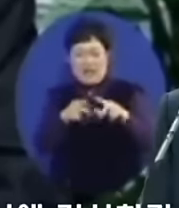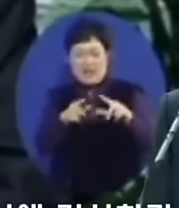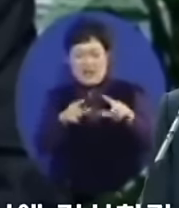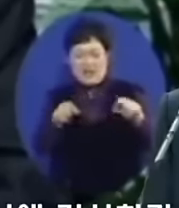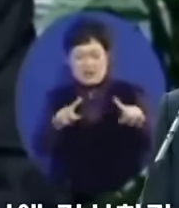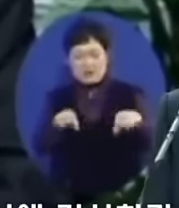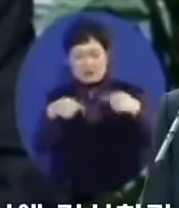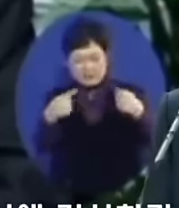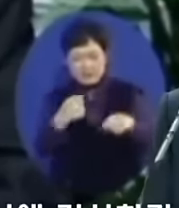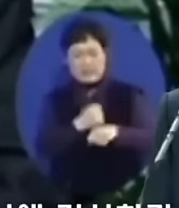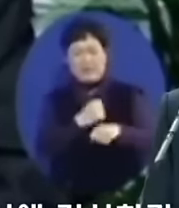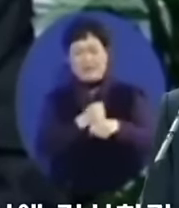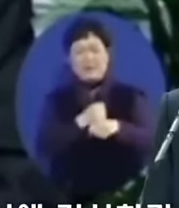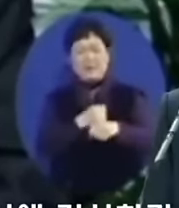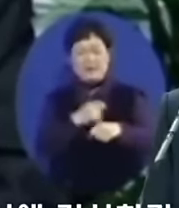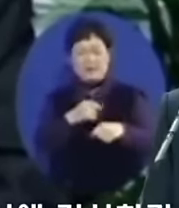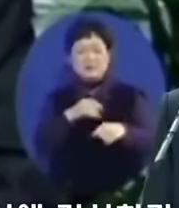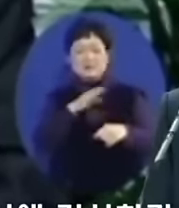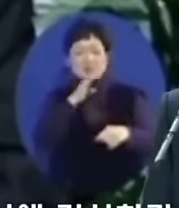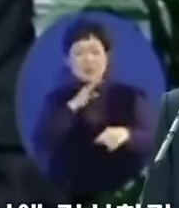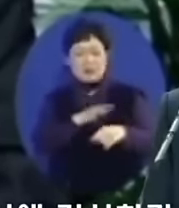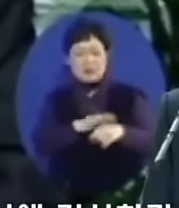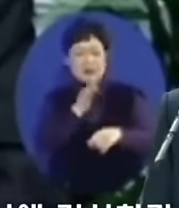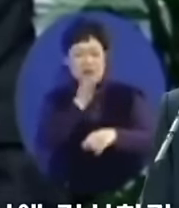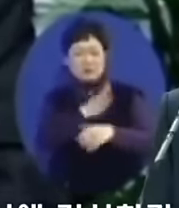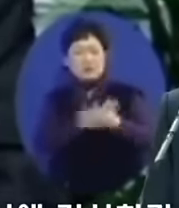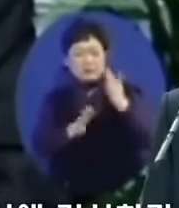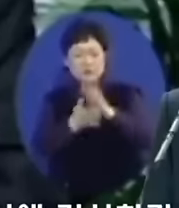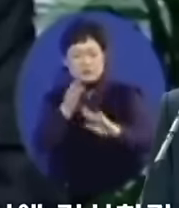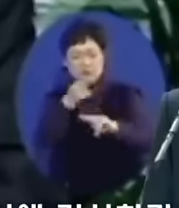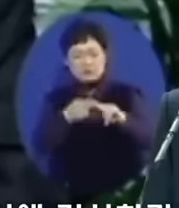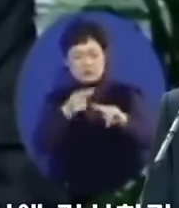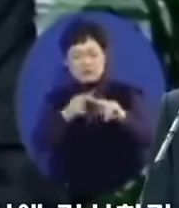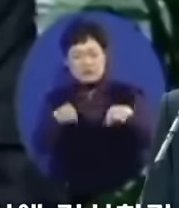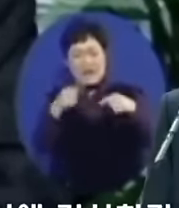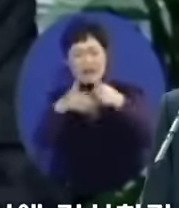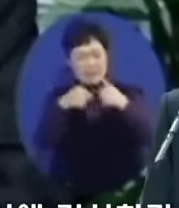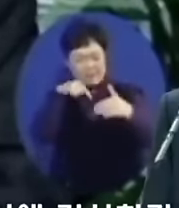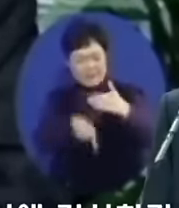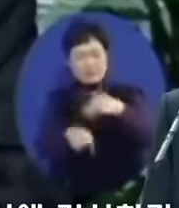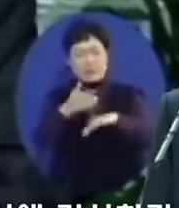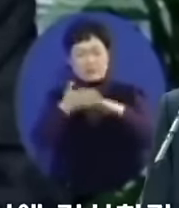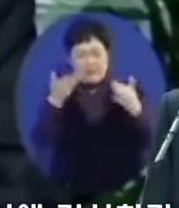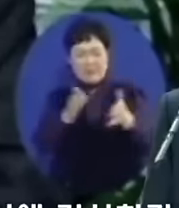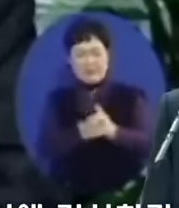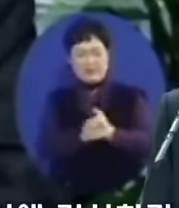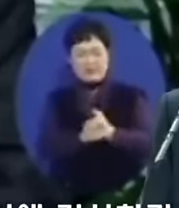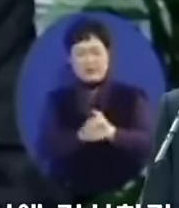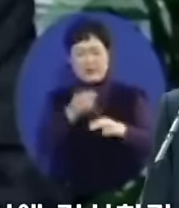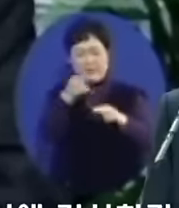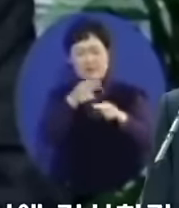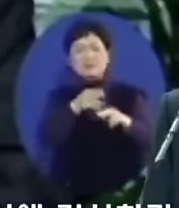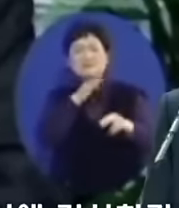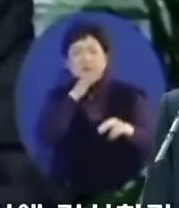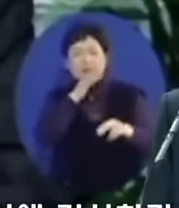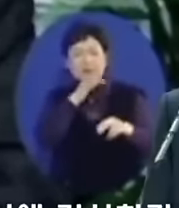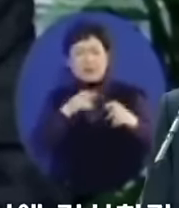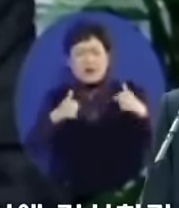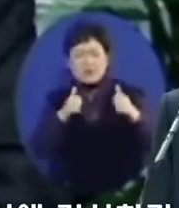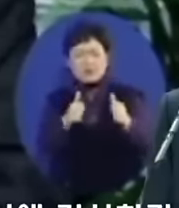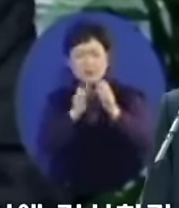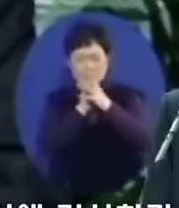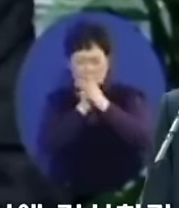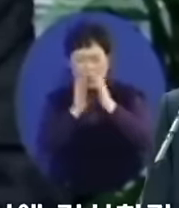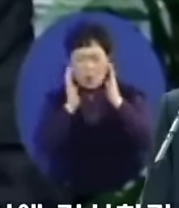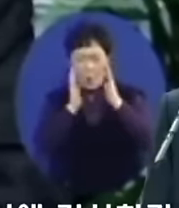비록 요리사로서 수도원에서 들어가 왔지만 하나님께 깊은 감사를 드렸습니다. 그래서 수도사들이 열심히 공부하고 수도할 때 그들을